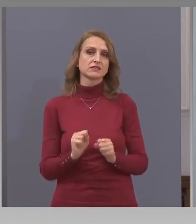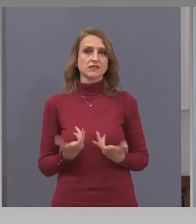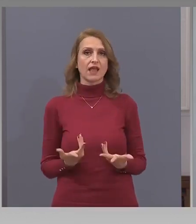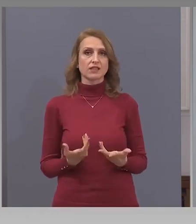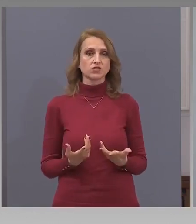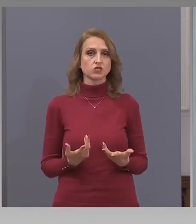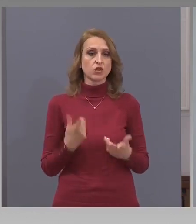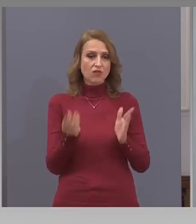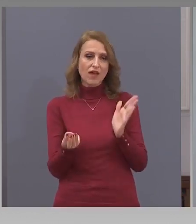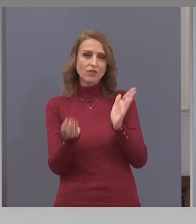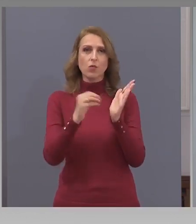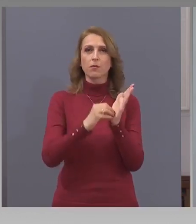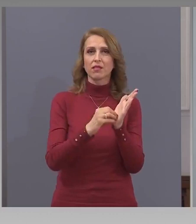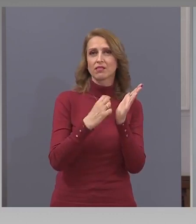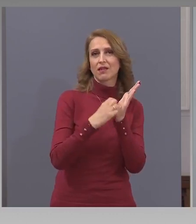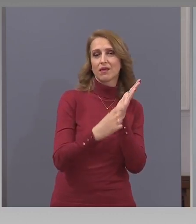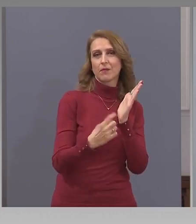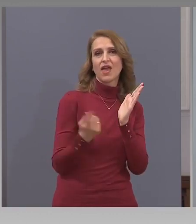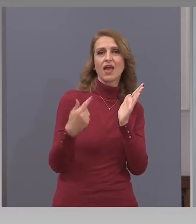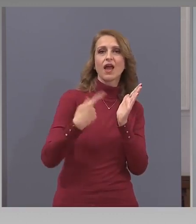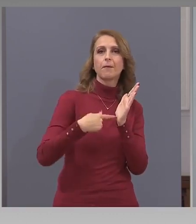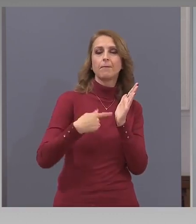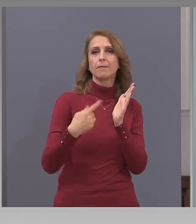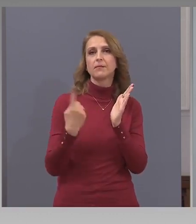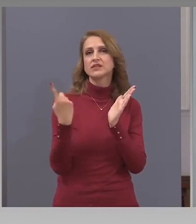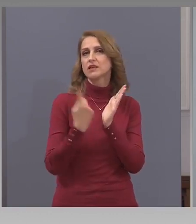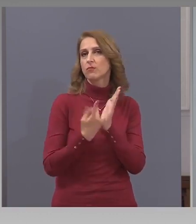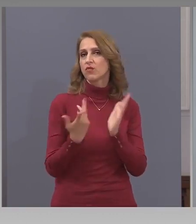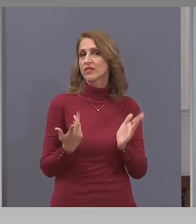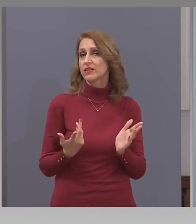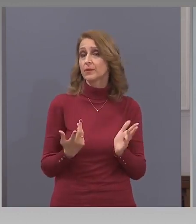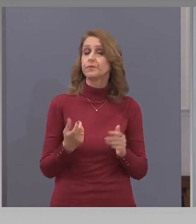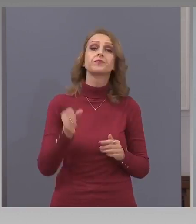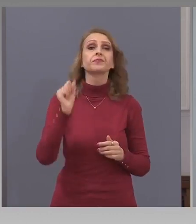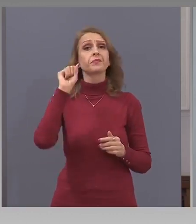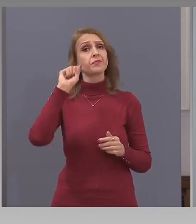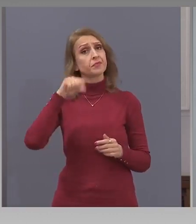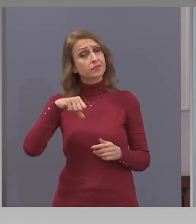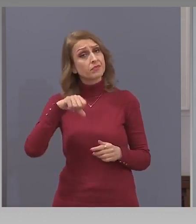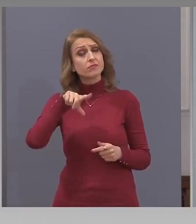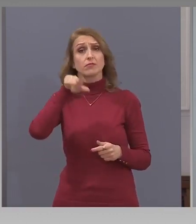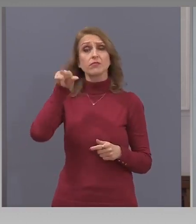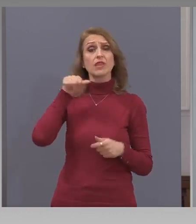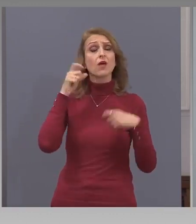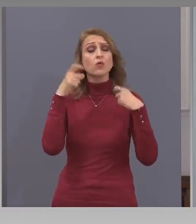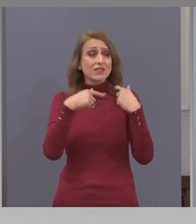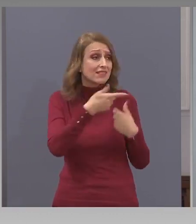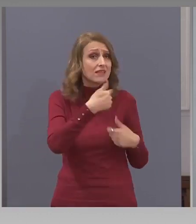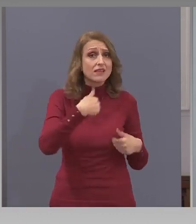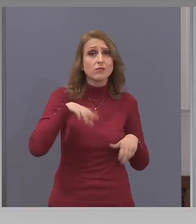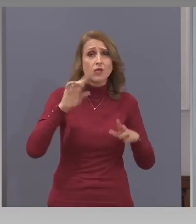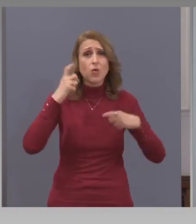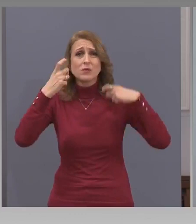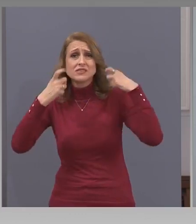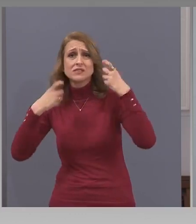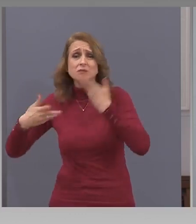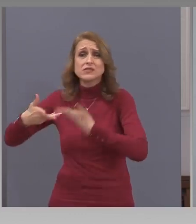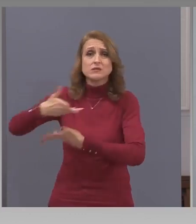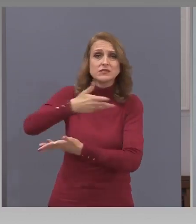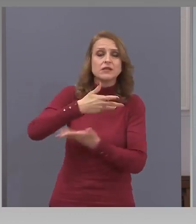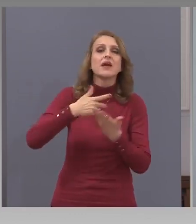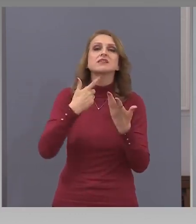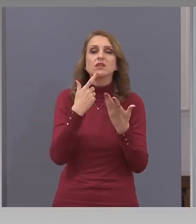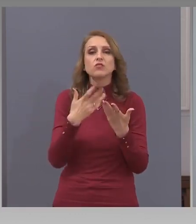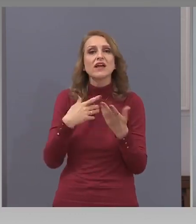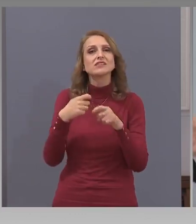допълнихме и него към заповедта. Просто, да, ще кажете, ама някой, мислиме много глави. И ето за това още един съвет.